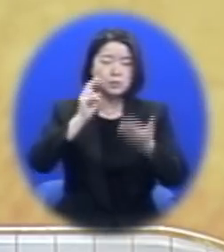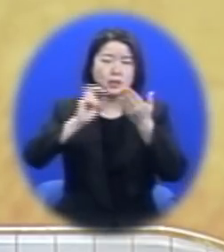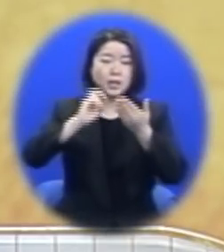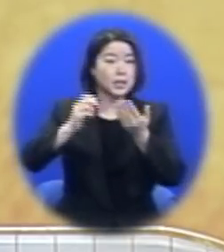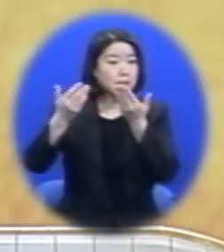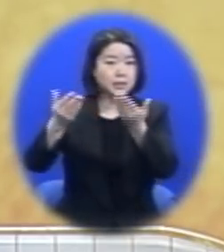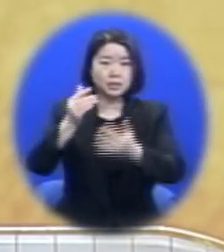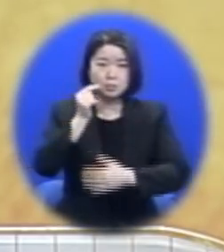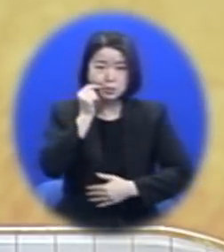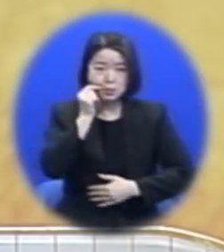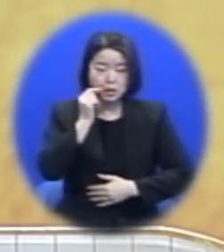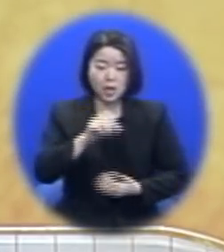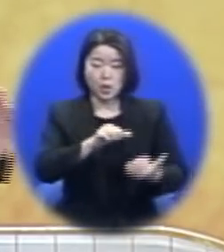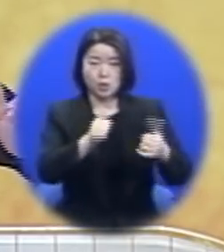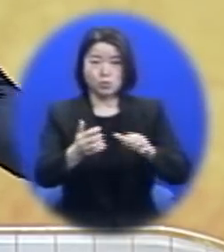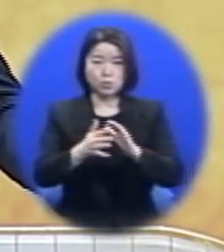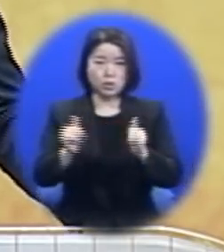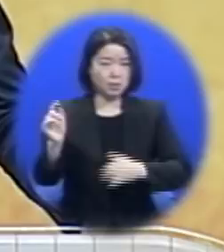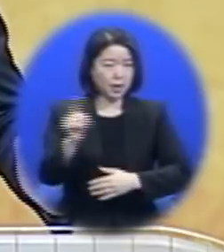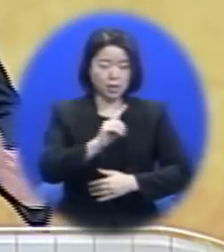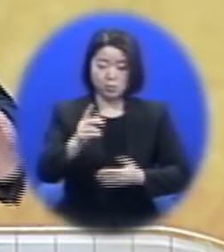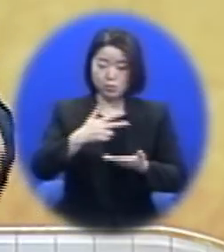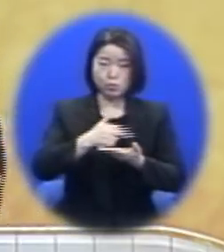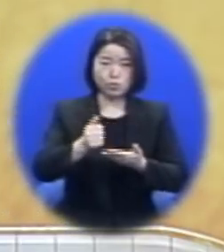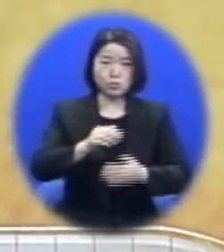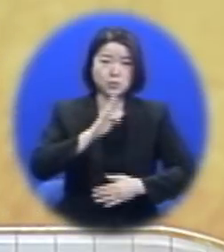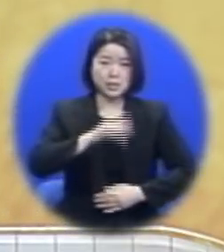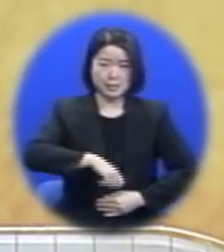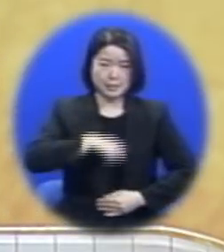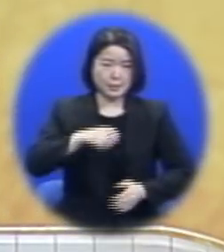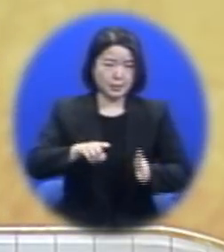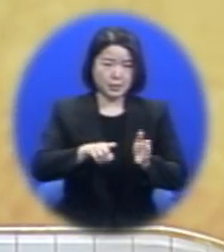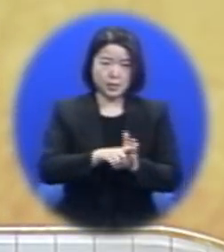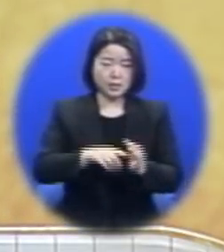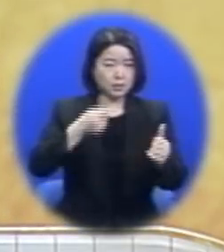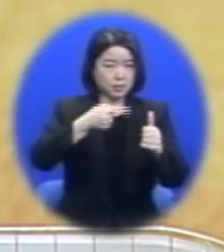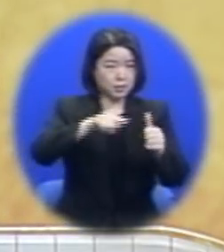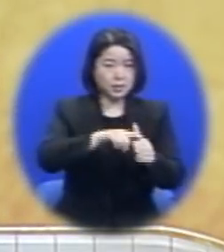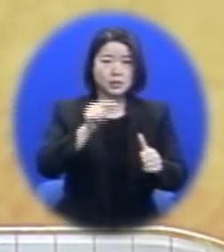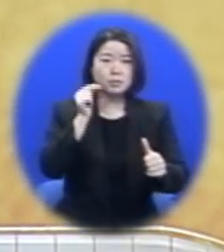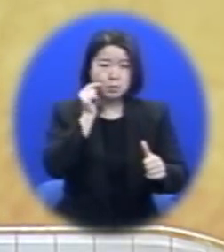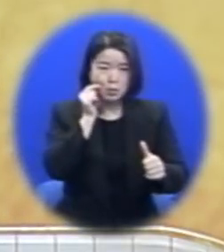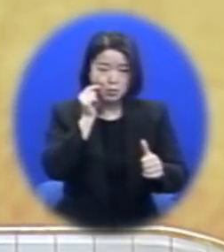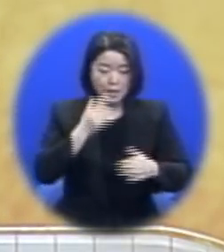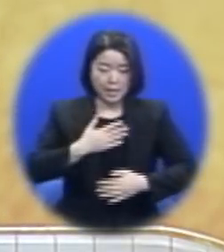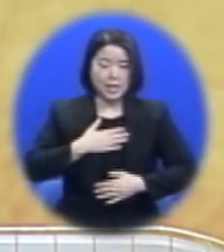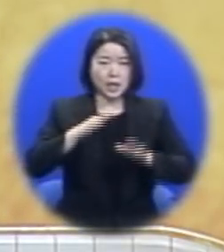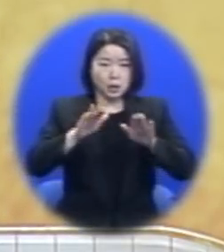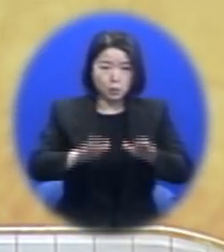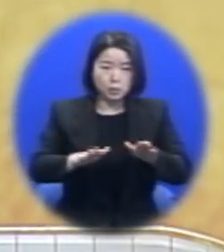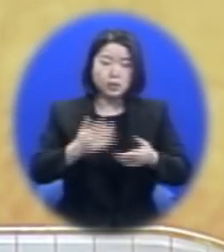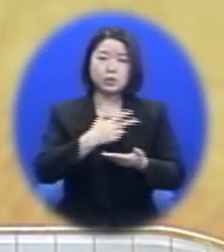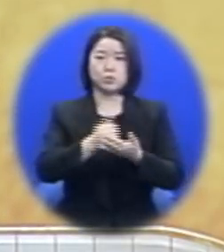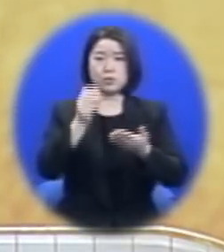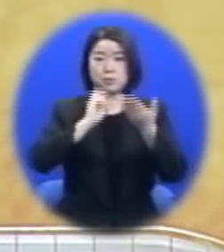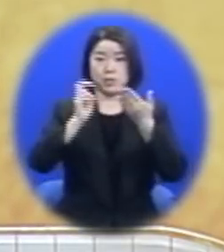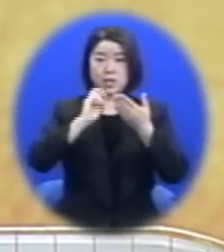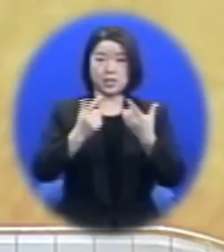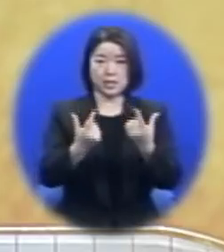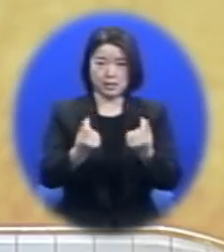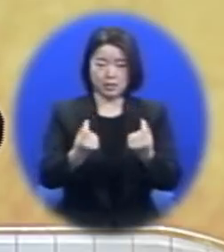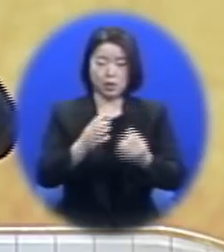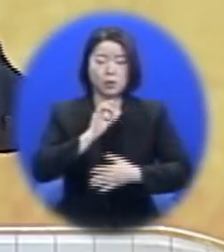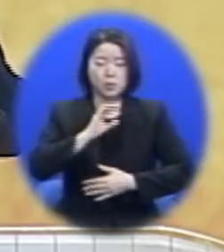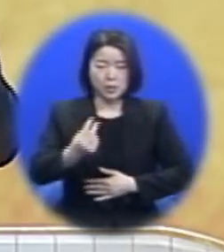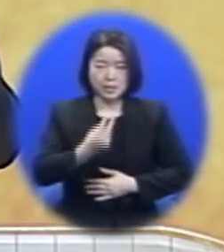없습니다. 죽은 사람은 아무도 주님의 신실하심을 의지할 수 없습니다. 제가 오늘 주님을 찬양하듯 오직